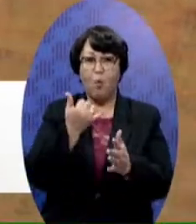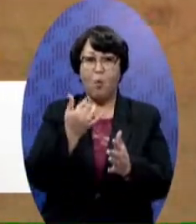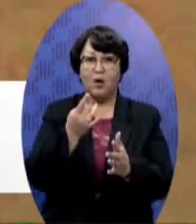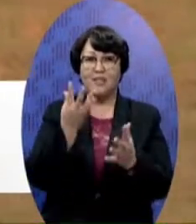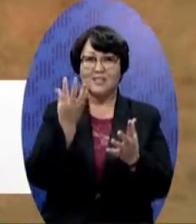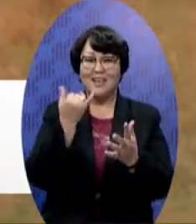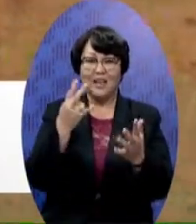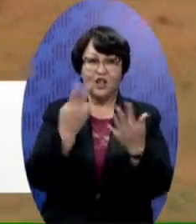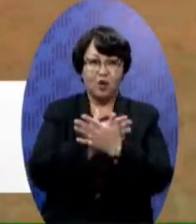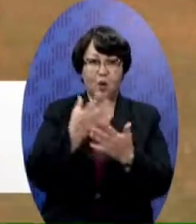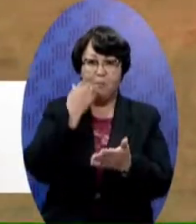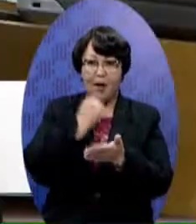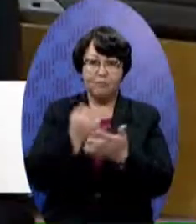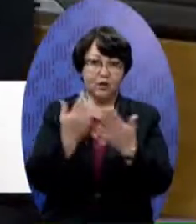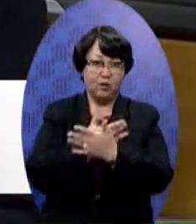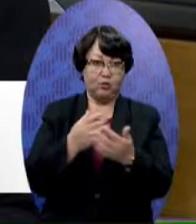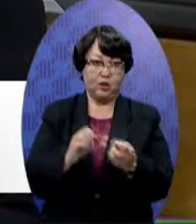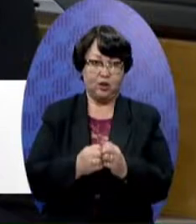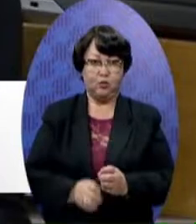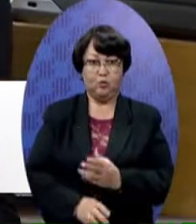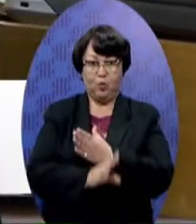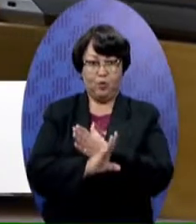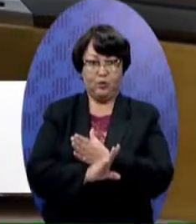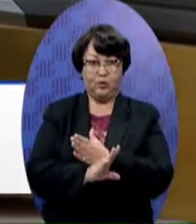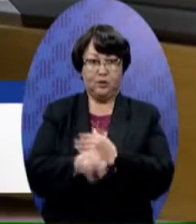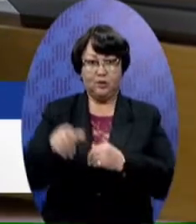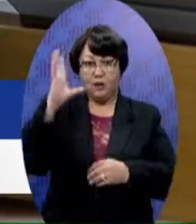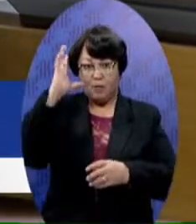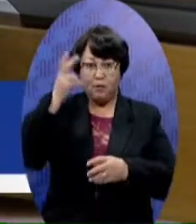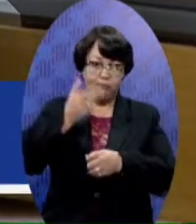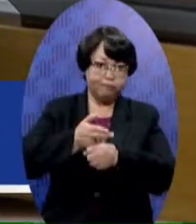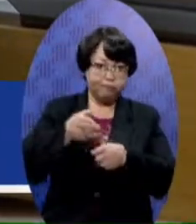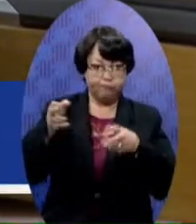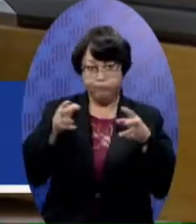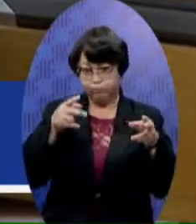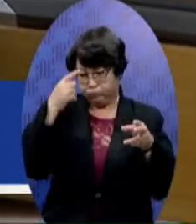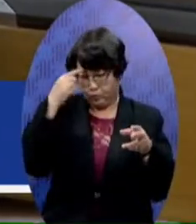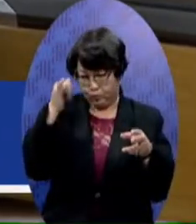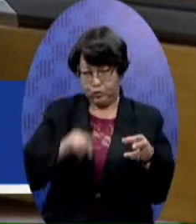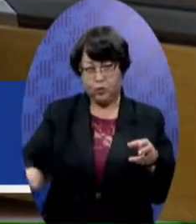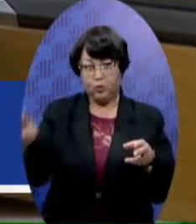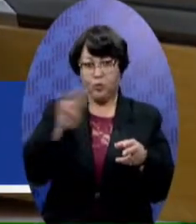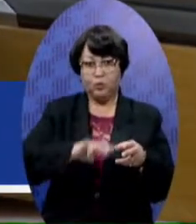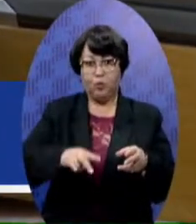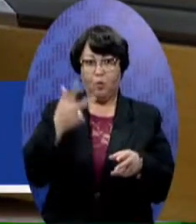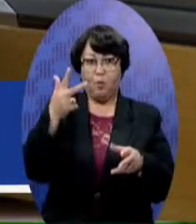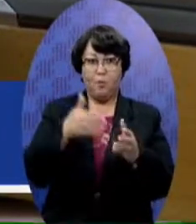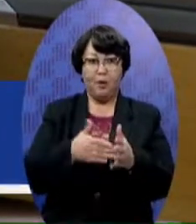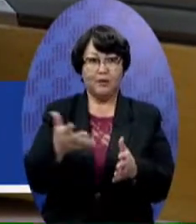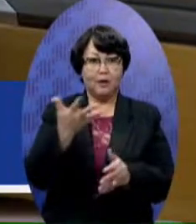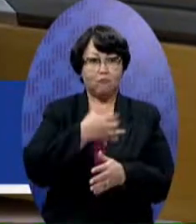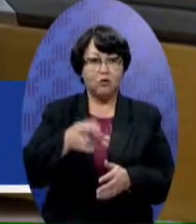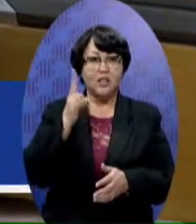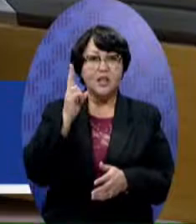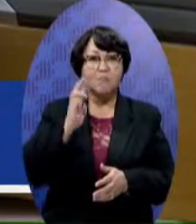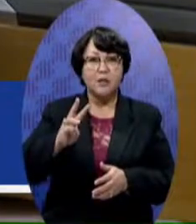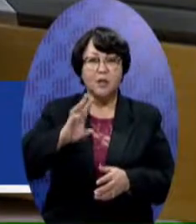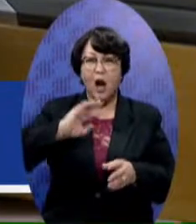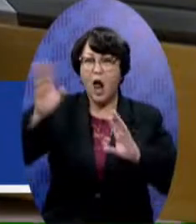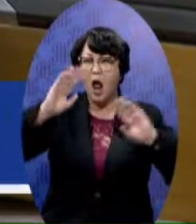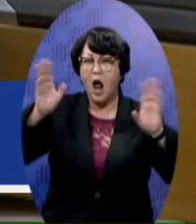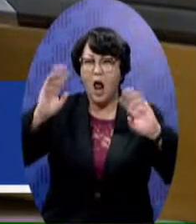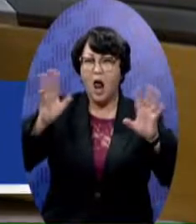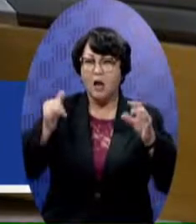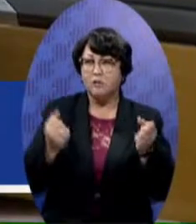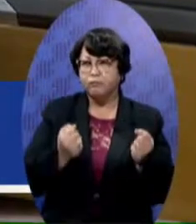хийж дуусжээ. Эдгээр цувралуудыг бүтээх гэж Монгол улсынхаа нутаг дэвсгэрт 3500 км зам туулж зураг авалтыг хийсэн. За